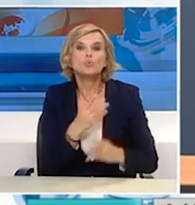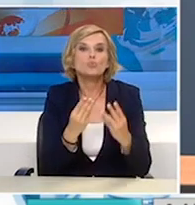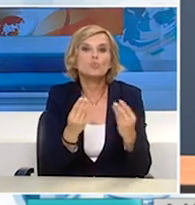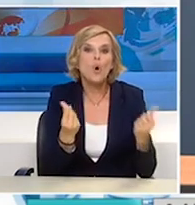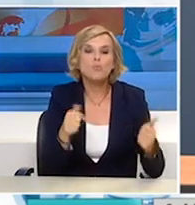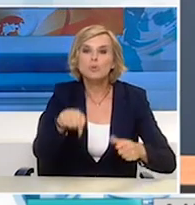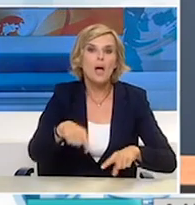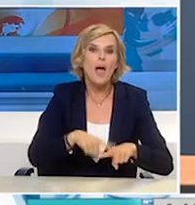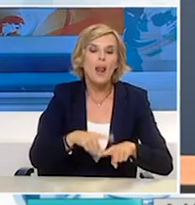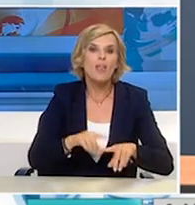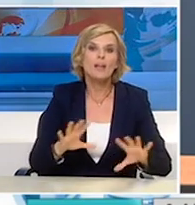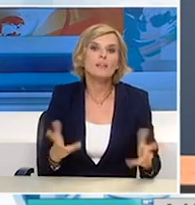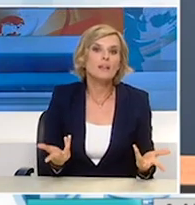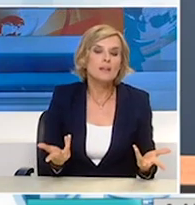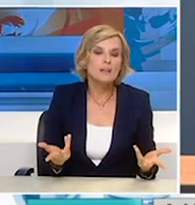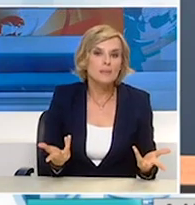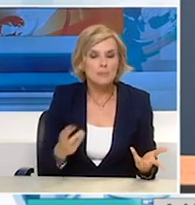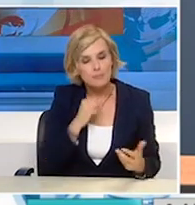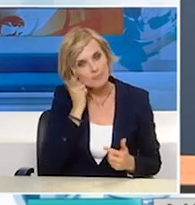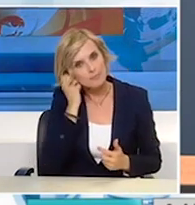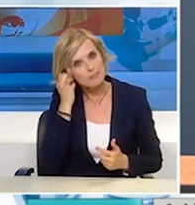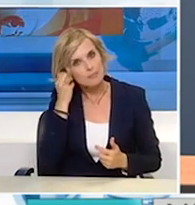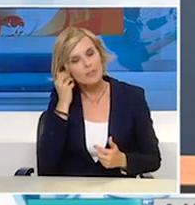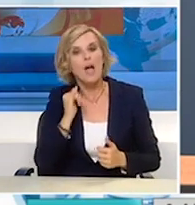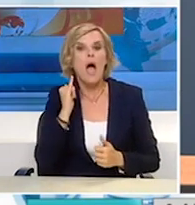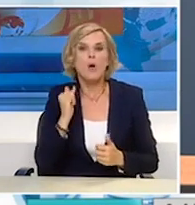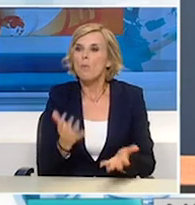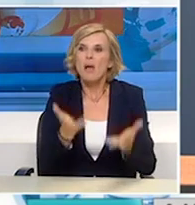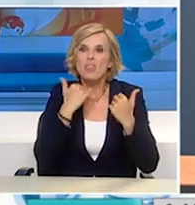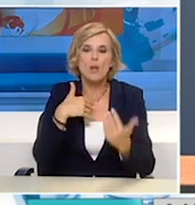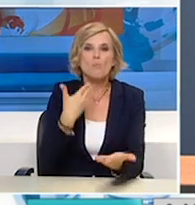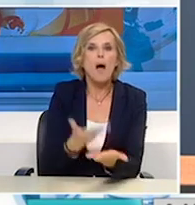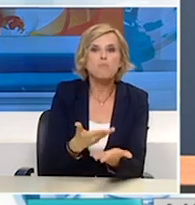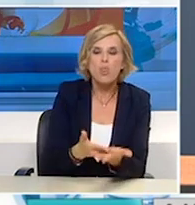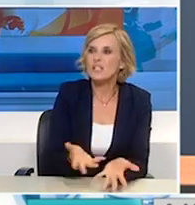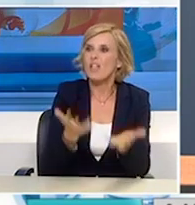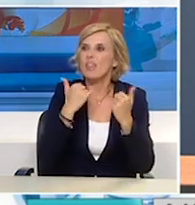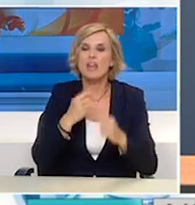μας, όταν μάλιστα δεν έχουμε όλα τα δεδομένα, όπως και οι περισσότερες χώρες?